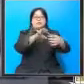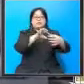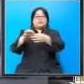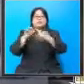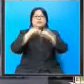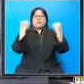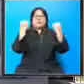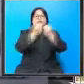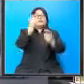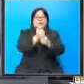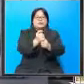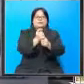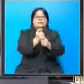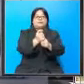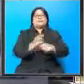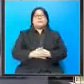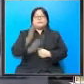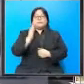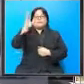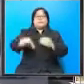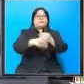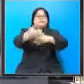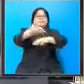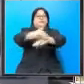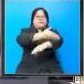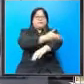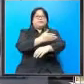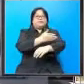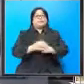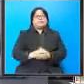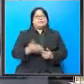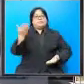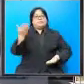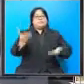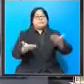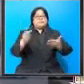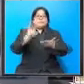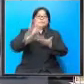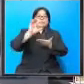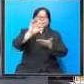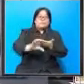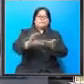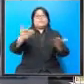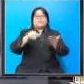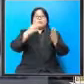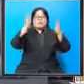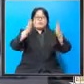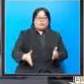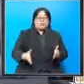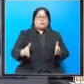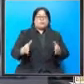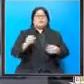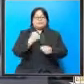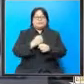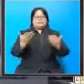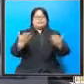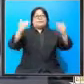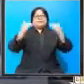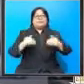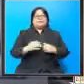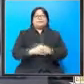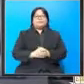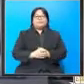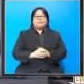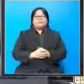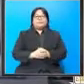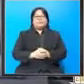organisasi kekal kita akan tambah baikan sama Dedes diperuntukkan sumber manusia dan sekalinya dana